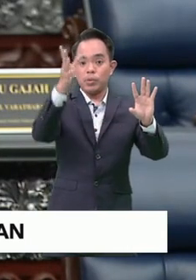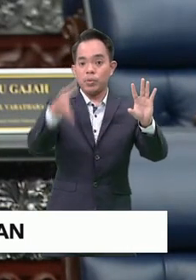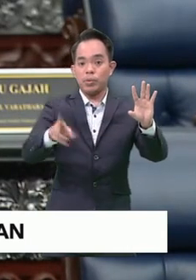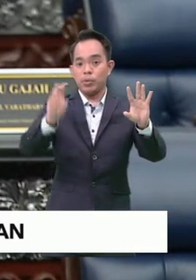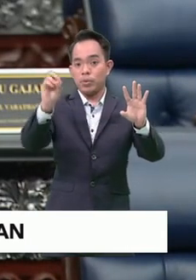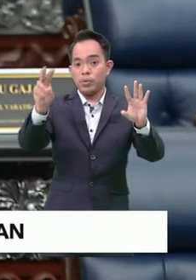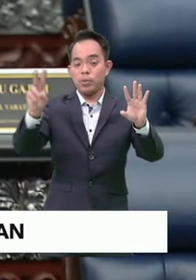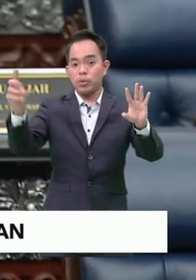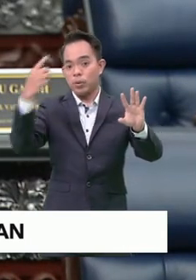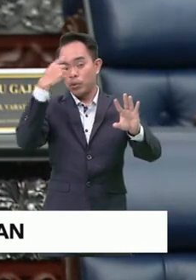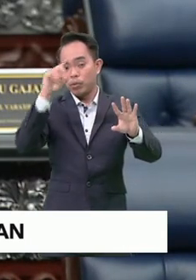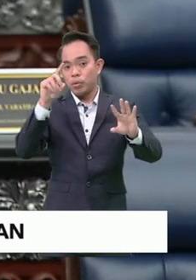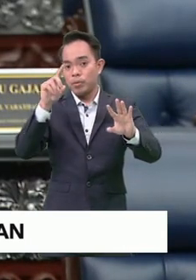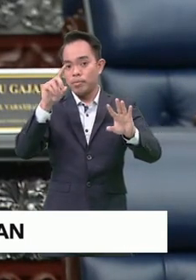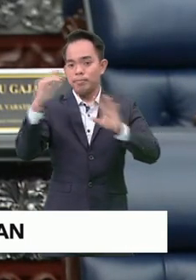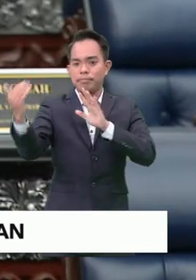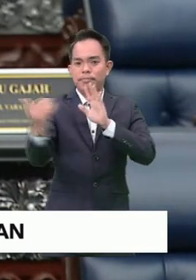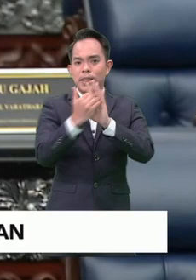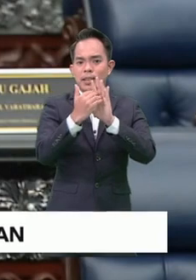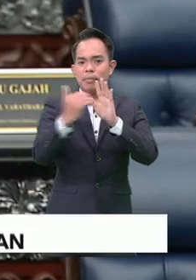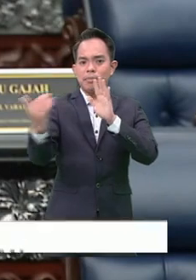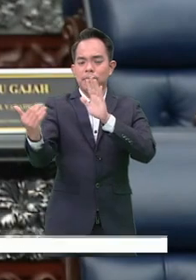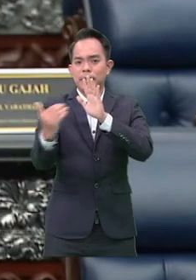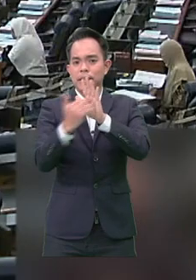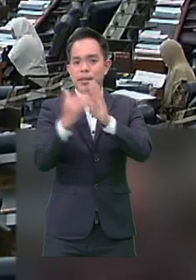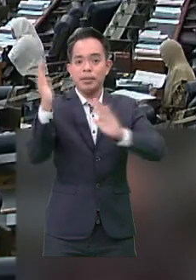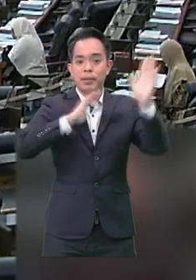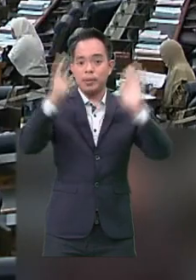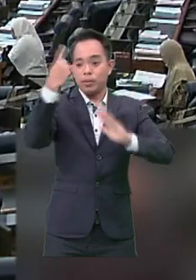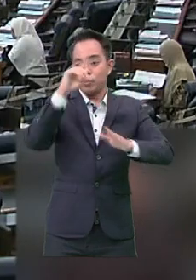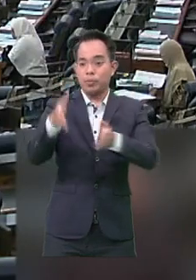bagi Mang utarakan bantahan Malaysia Terhadap isu tuntutan ini